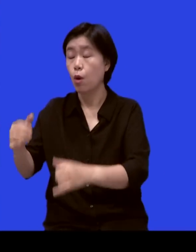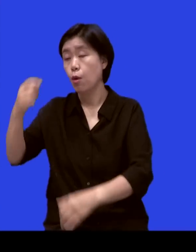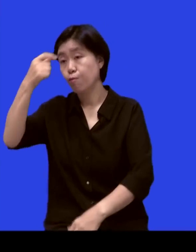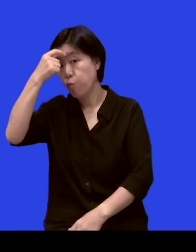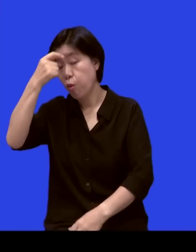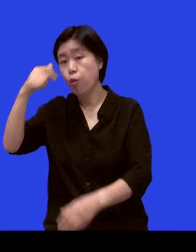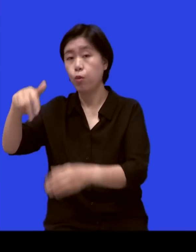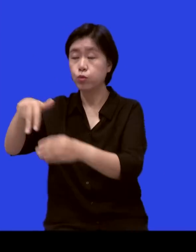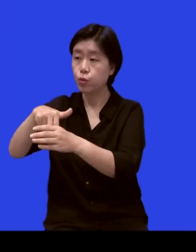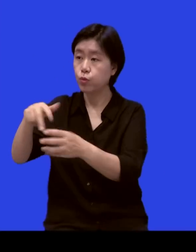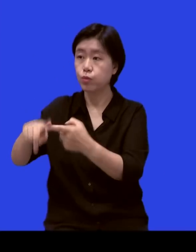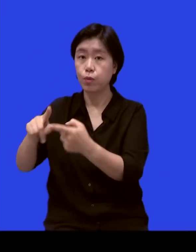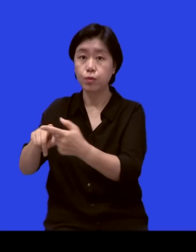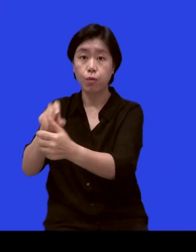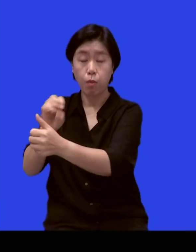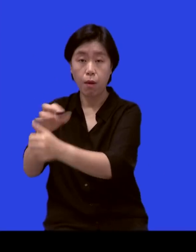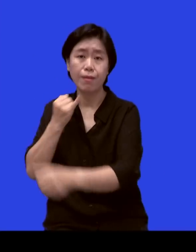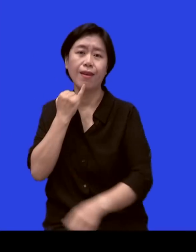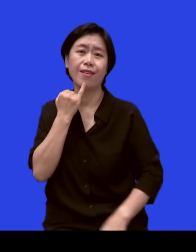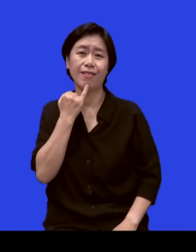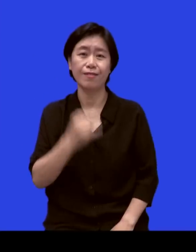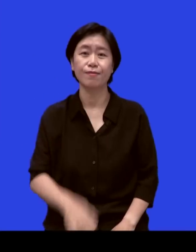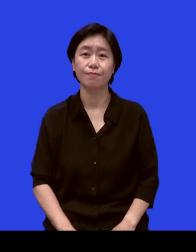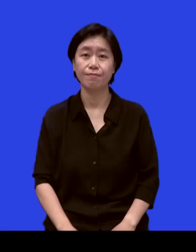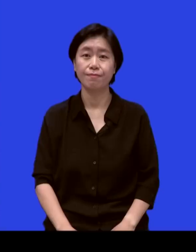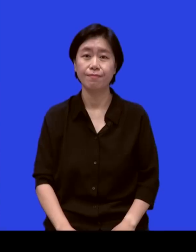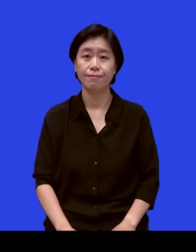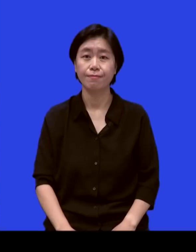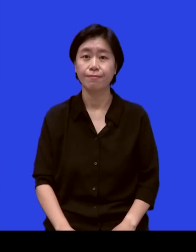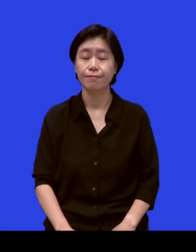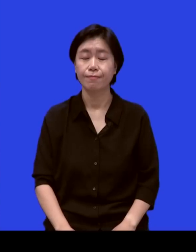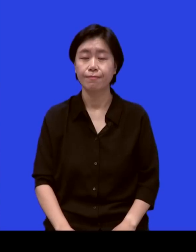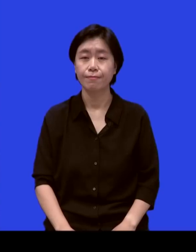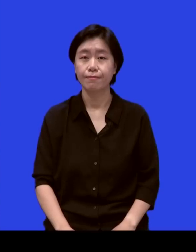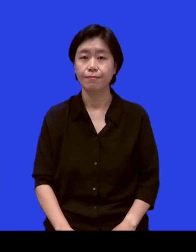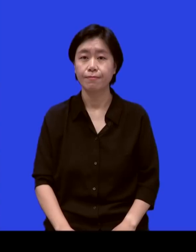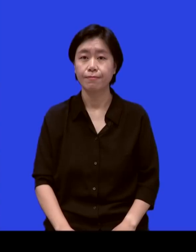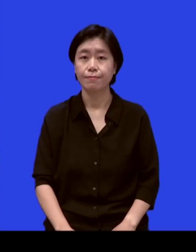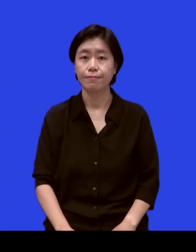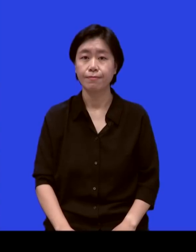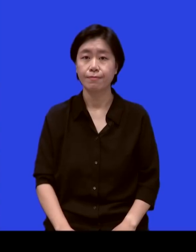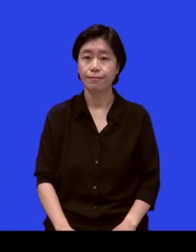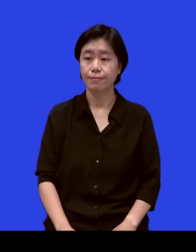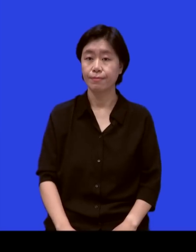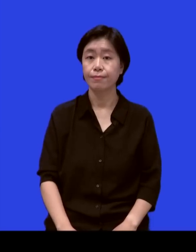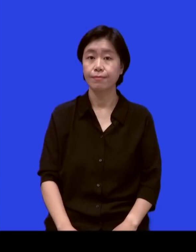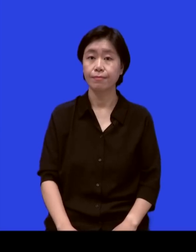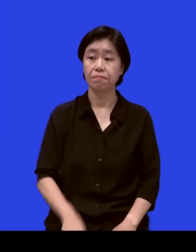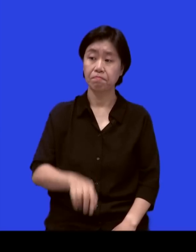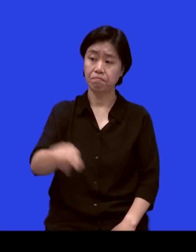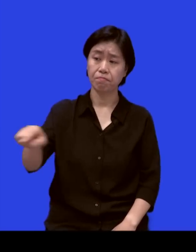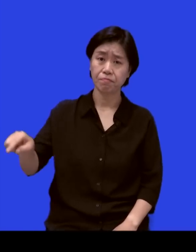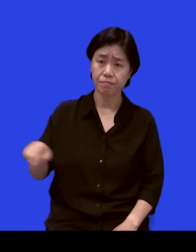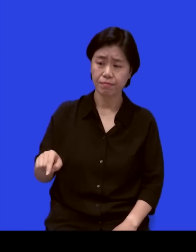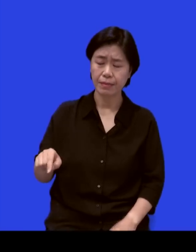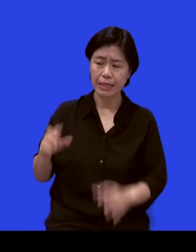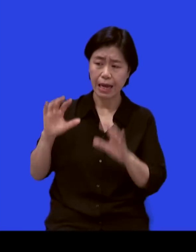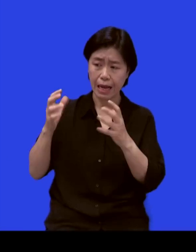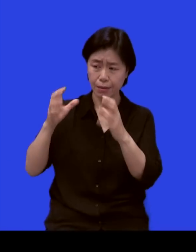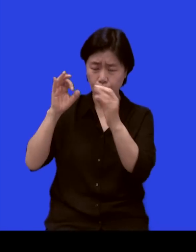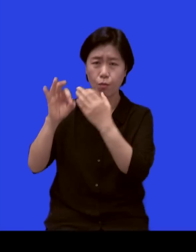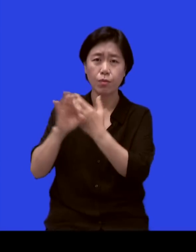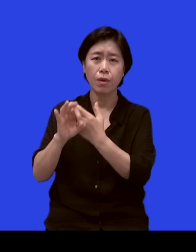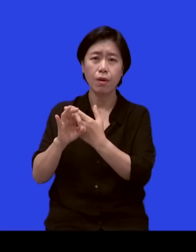네. 예. 그래서 이제 저희 주토커가 이제 가게 된 것 같아요. 근데 그 중에는 애들이 너무 안타까운 아이들이